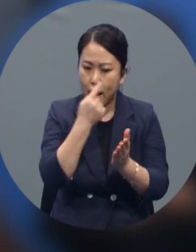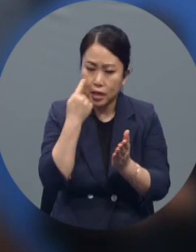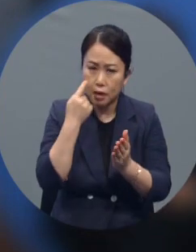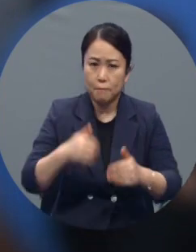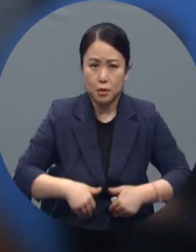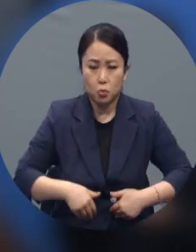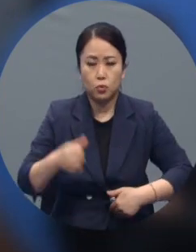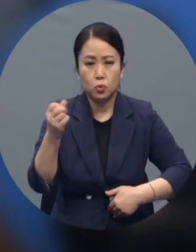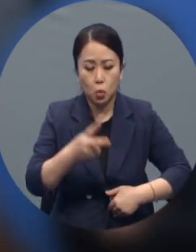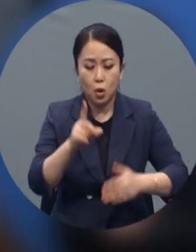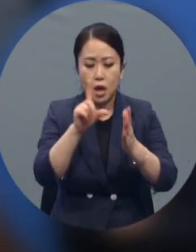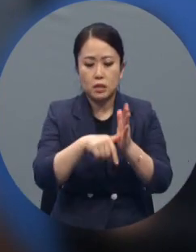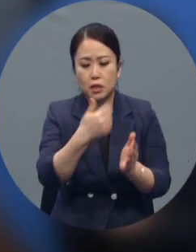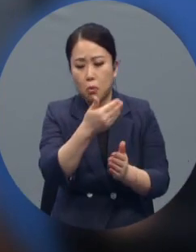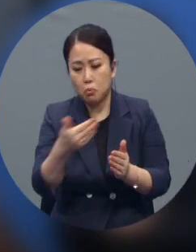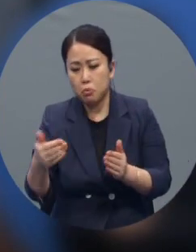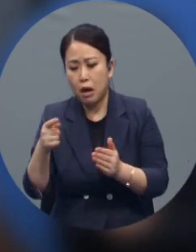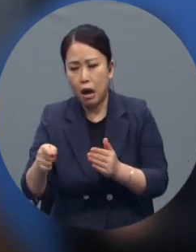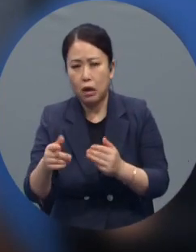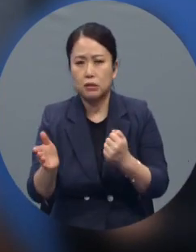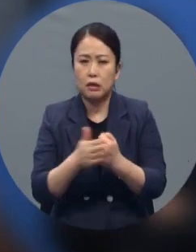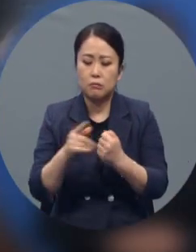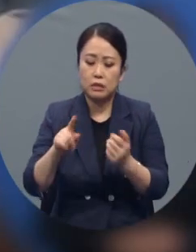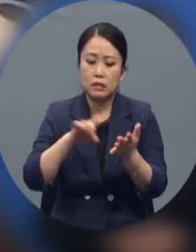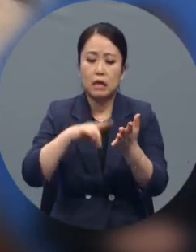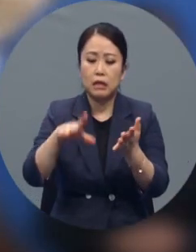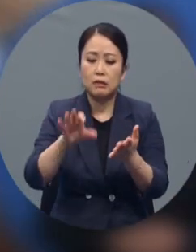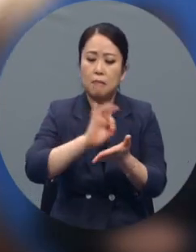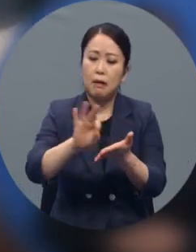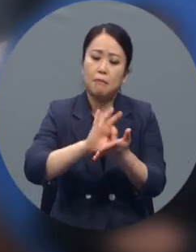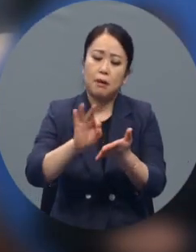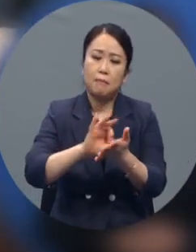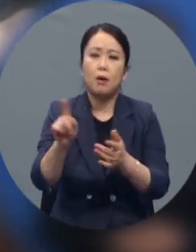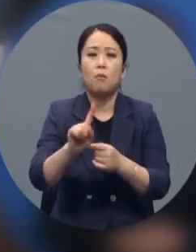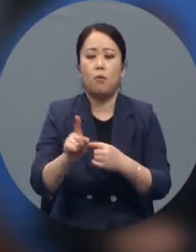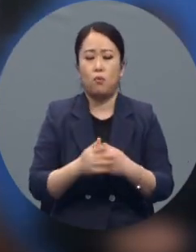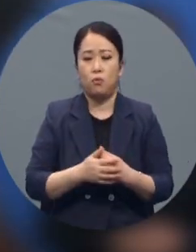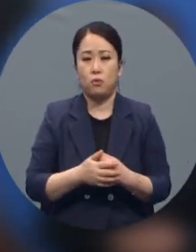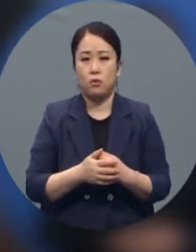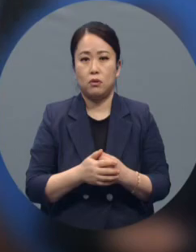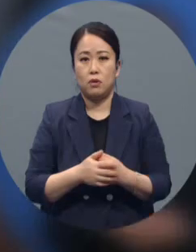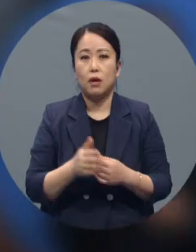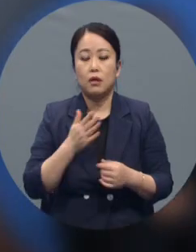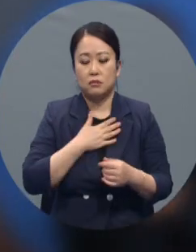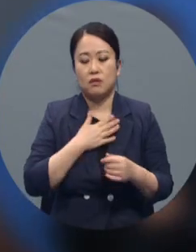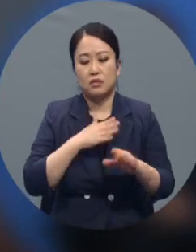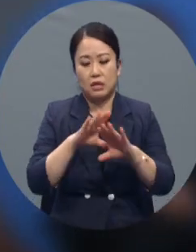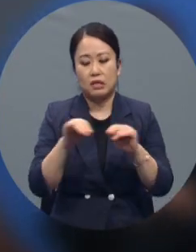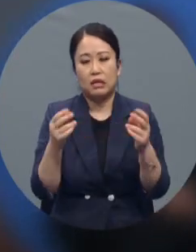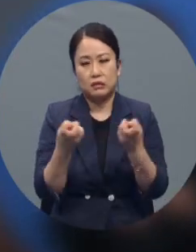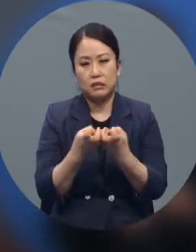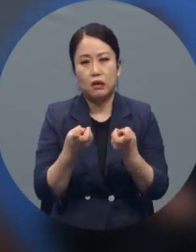지나니까 모든 부분이 우리 세금으로 다 들어가고 있는 것입니다. 저희들이 좀 대처가 좀